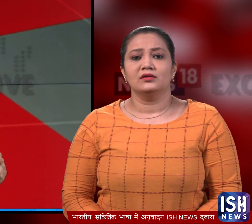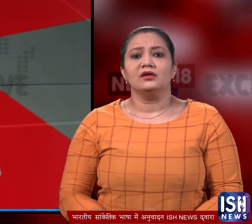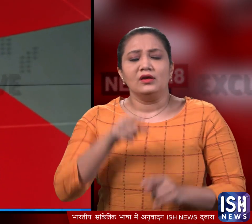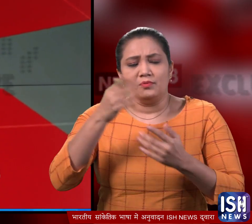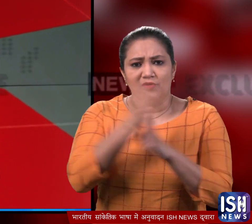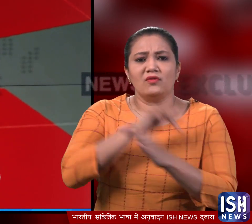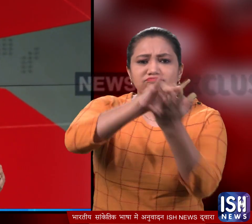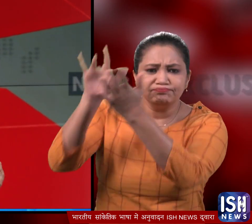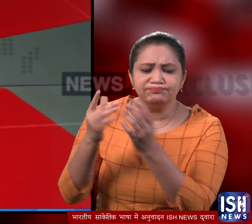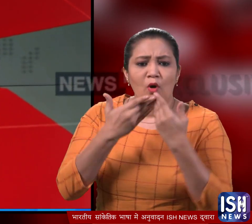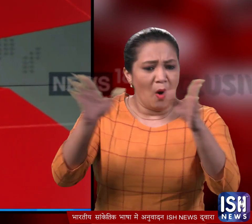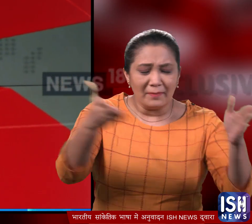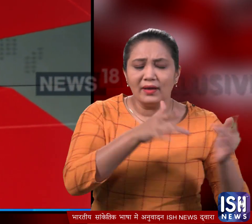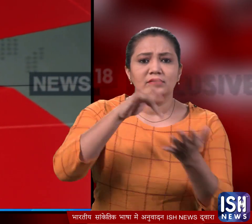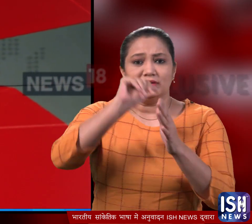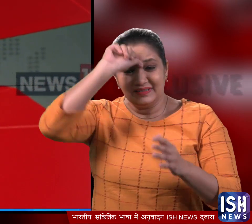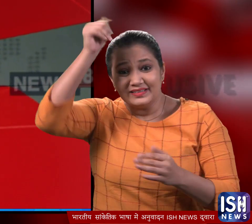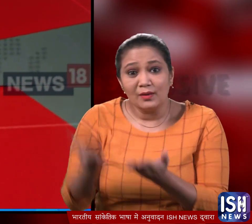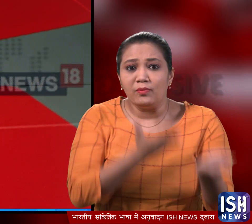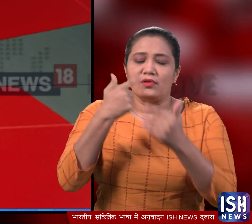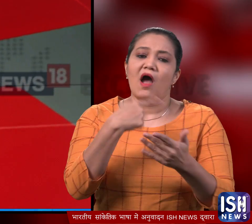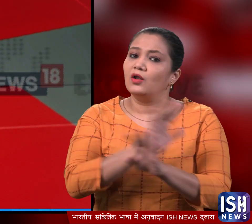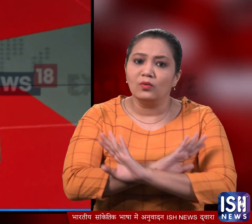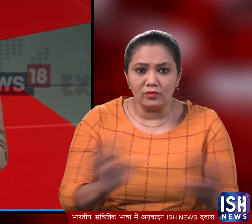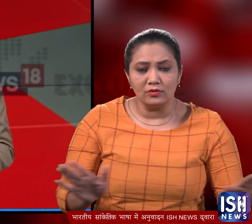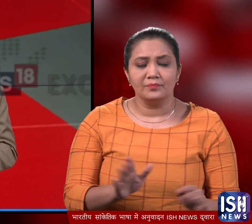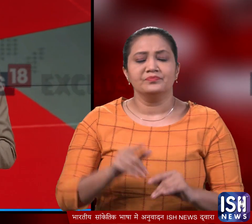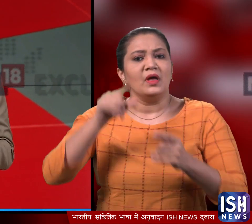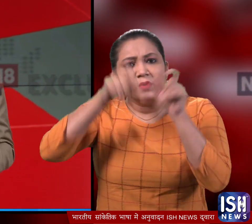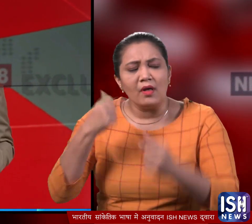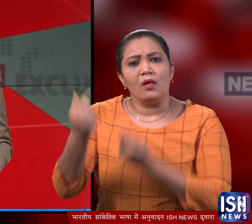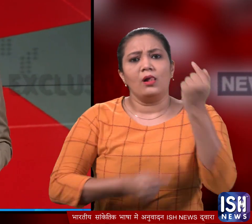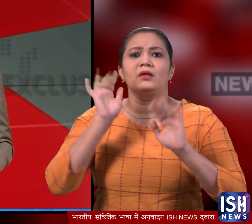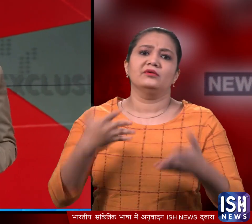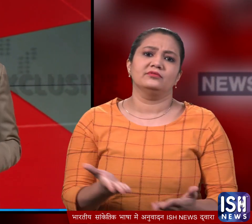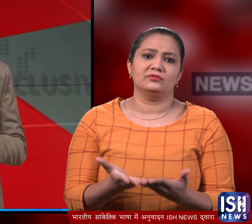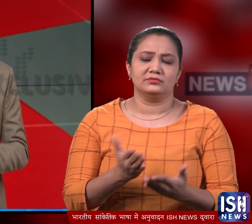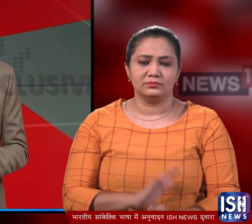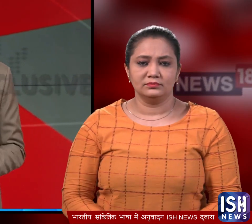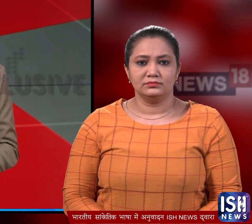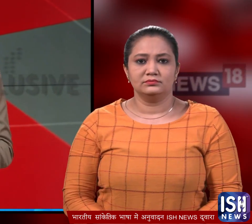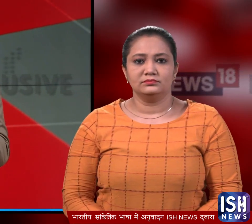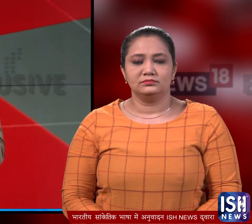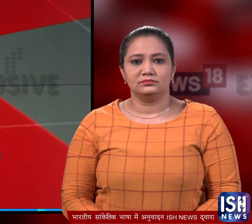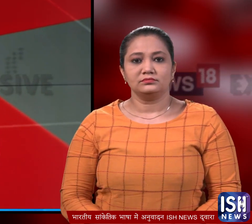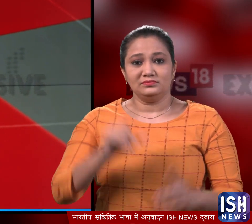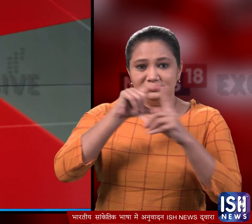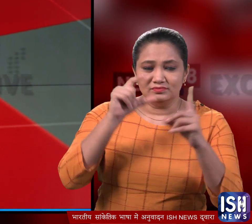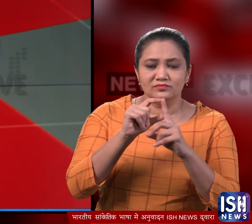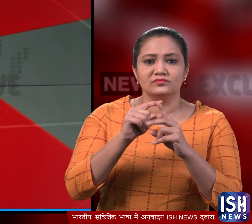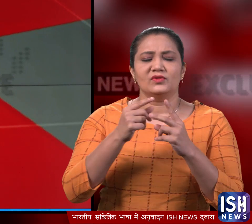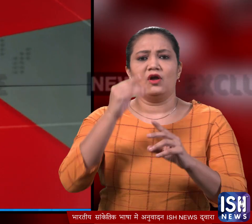अथॉरिटी ने सार्वजनिक जगहों पर छठ पूजा पर पाबंदी लगाई, जिस पर श्रद्धालुओं से पहले ही सियासत गर्म हो गई, क्योंकि दिल्ली